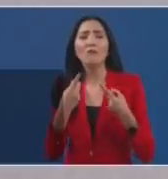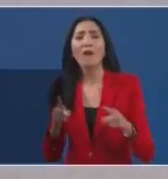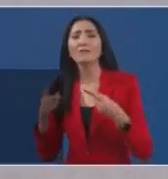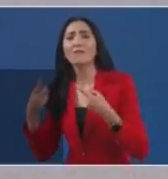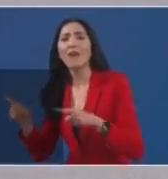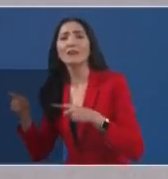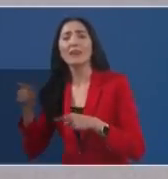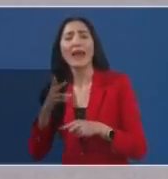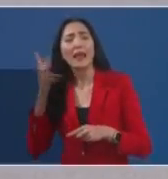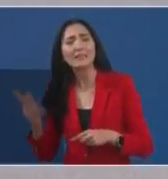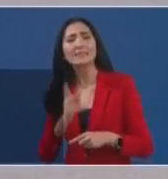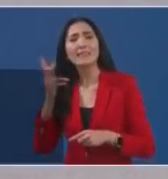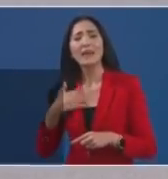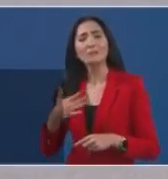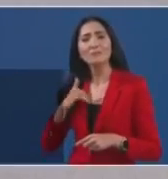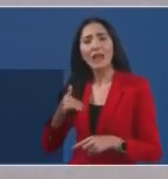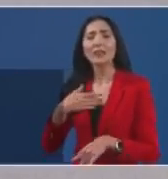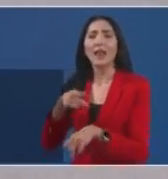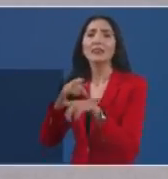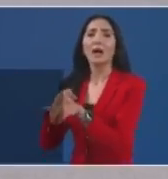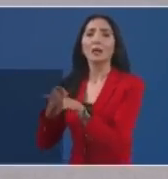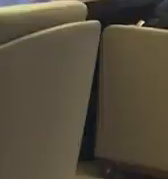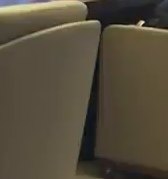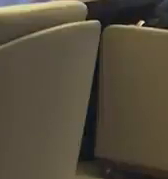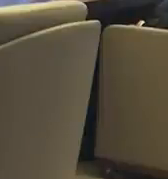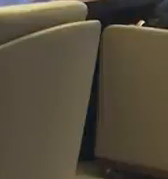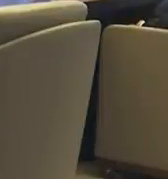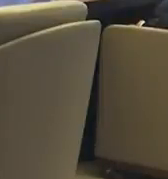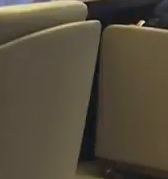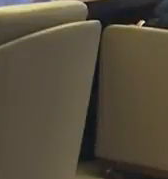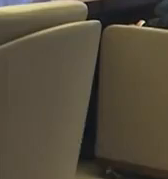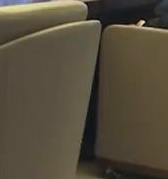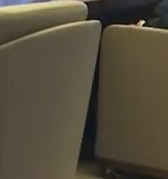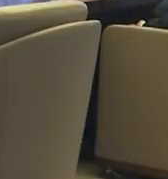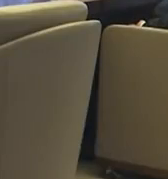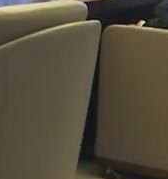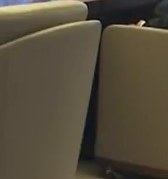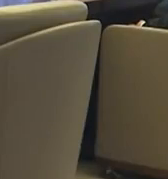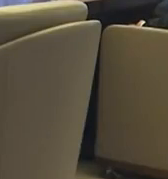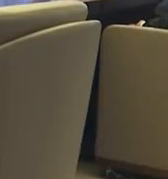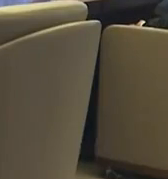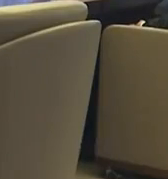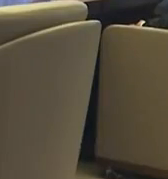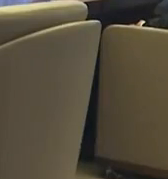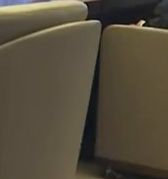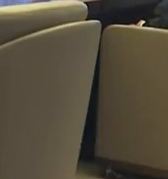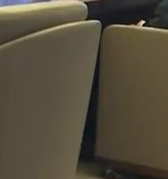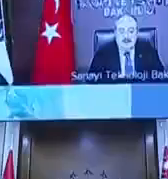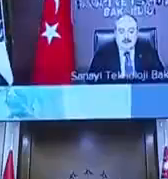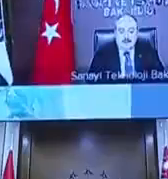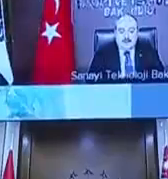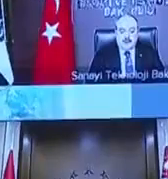farklı alandaki etkilerini yakından takip ediyoruz Türkeş bazen Recep Tayyip Erdoğan Çevre